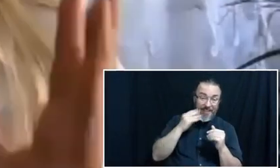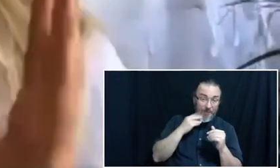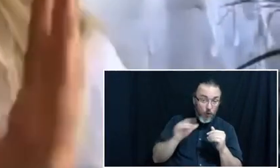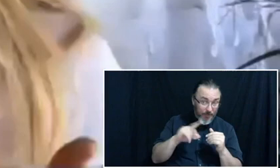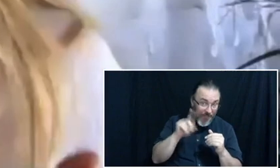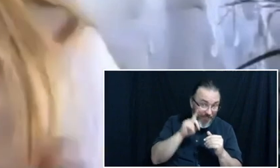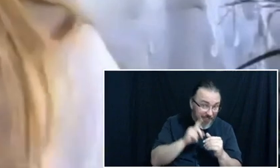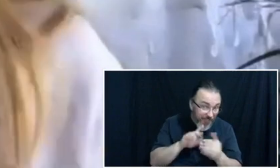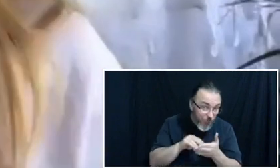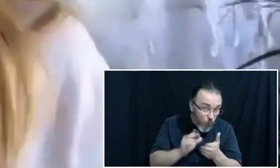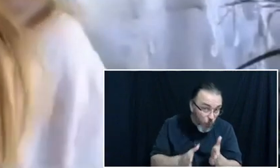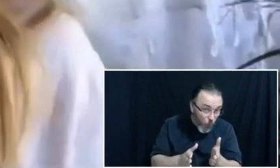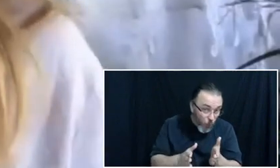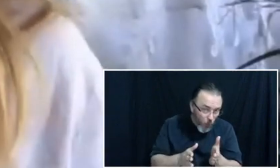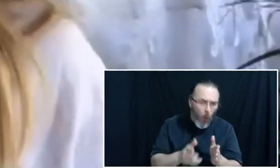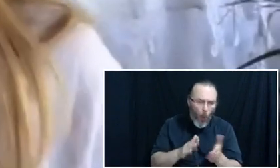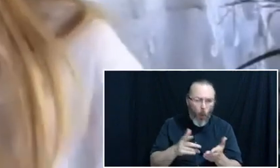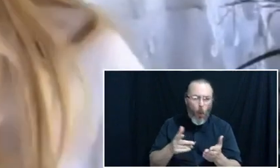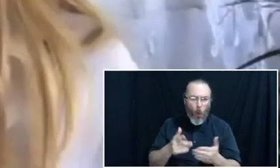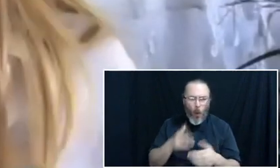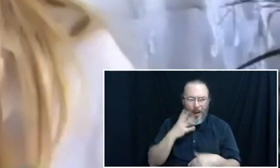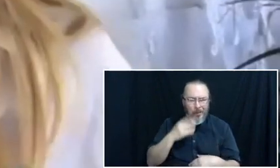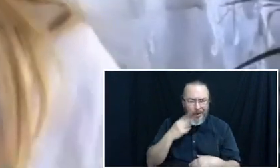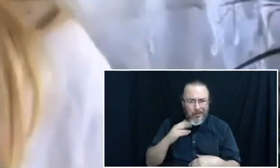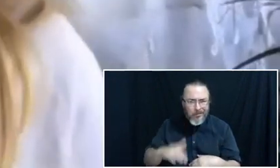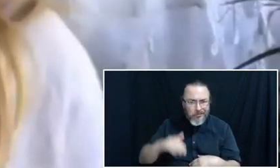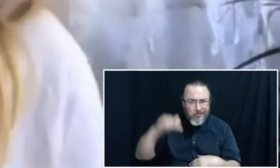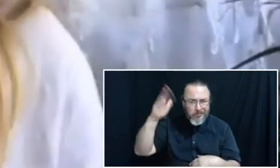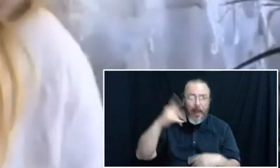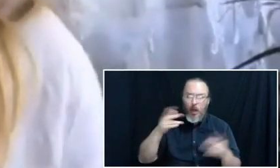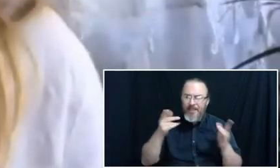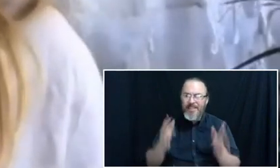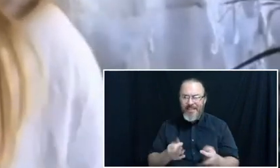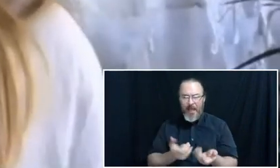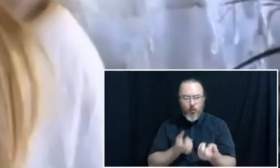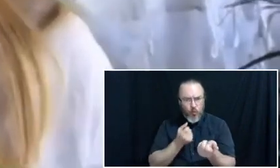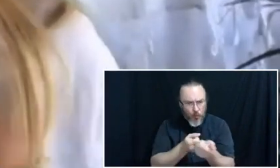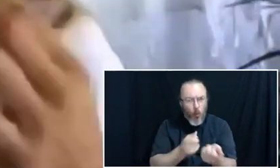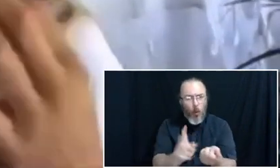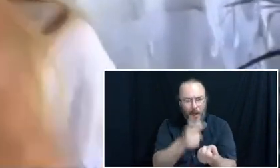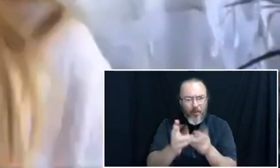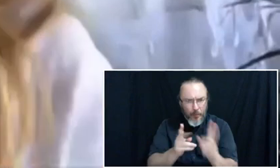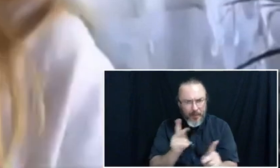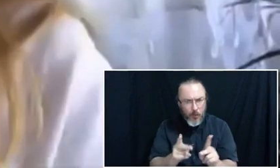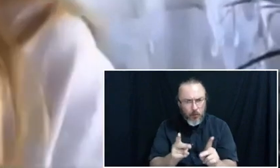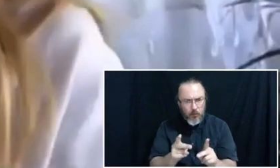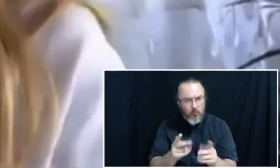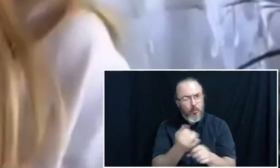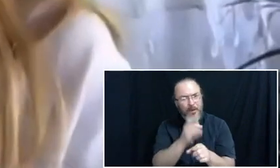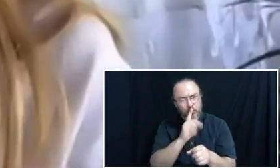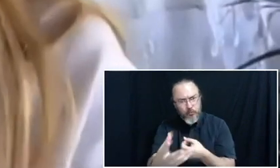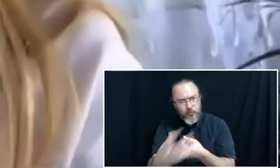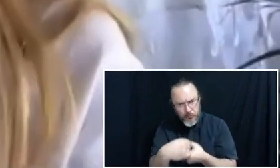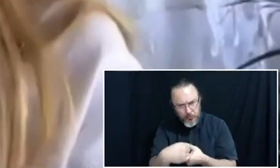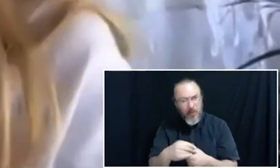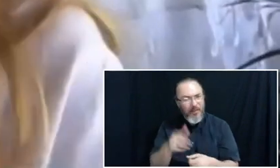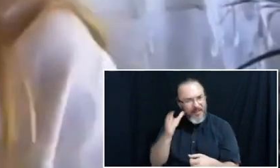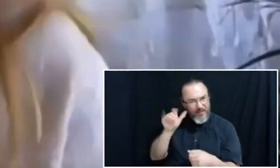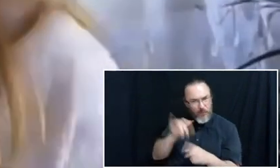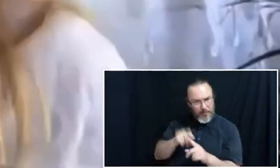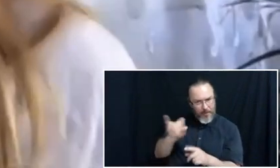son expérience en tant qu'étudiant sourd a nourri sa détermination de soutenir d'autres enseignants pour l'éducation inclusive et spécialisée.